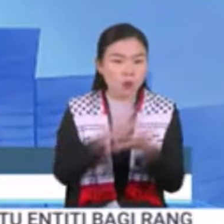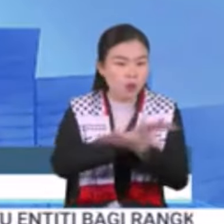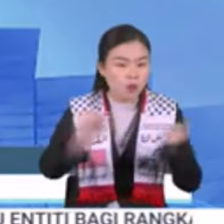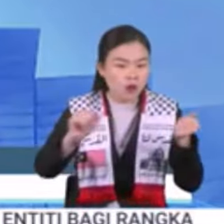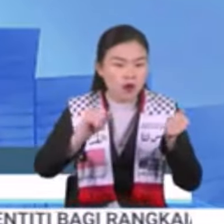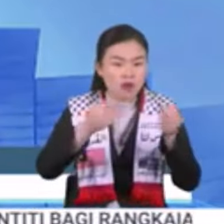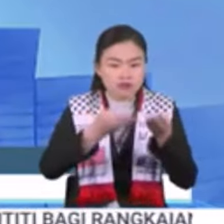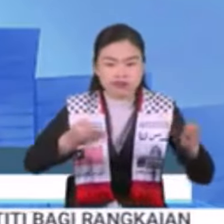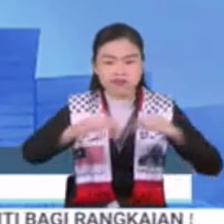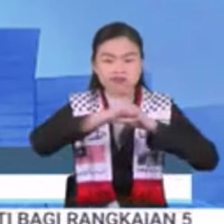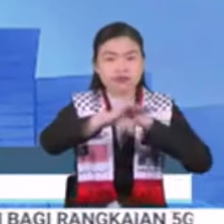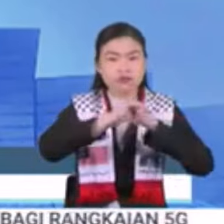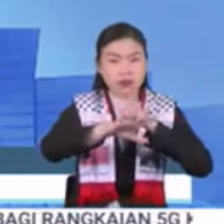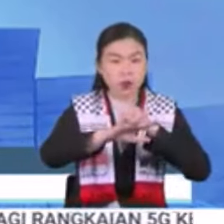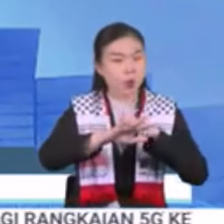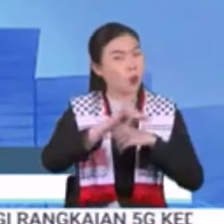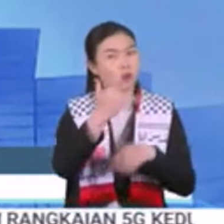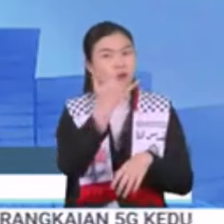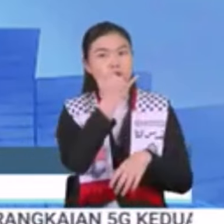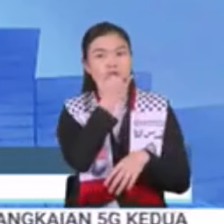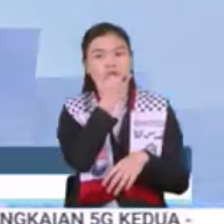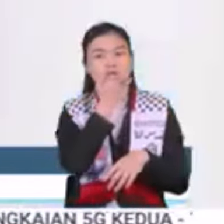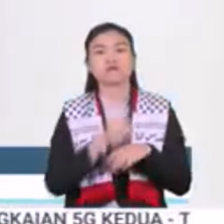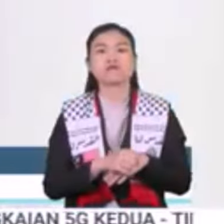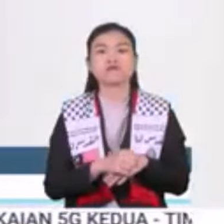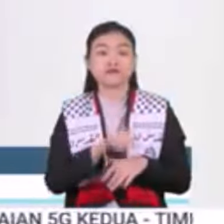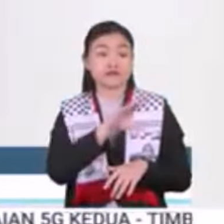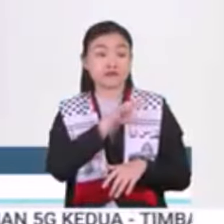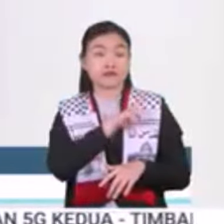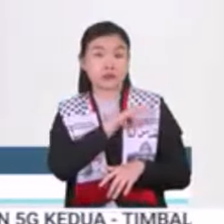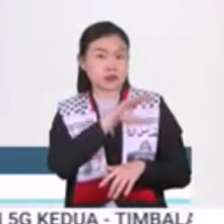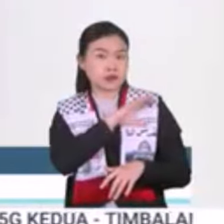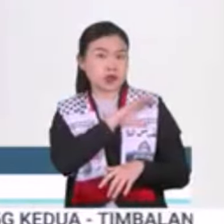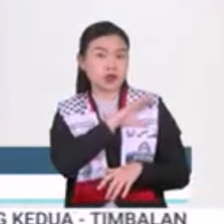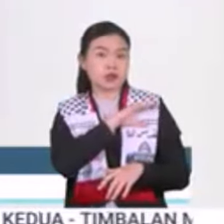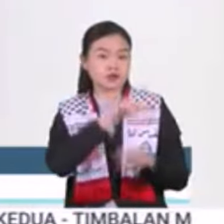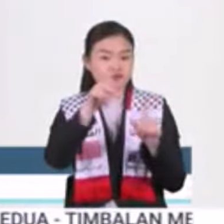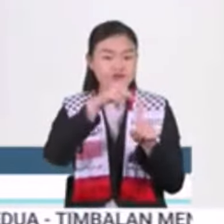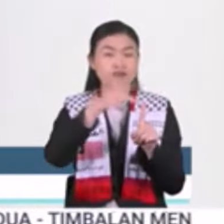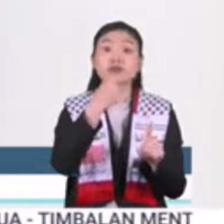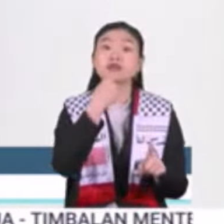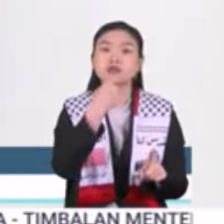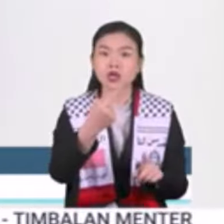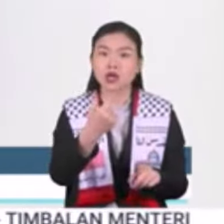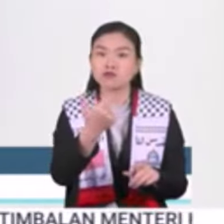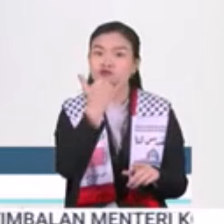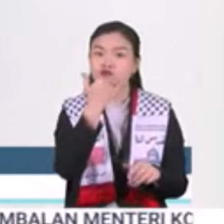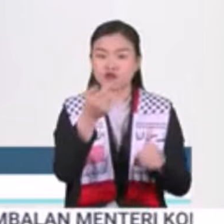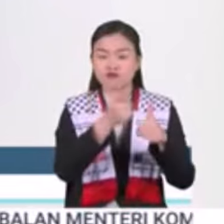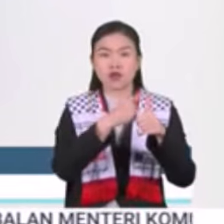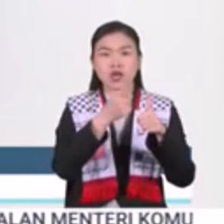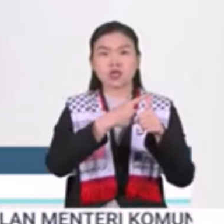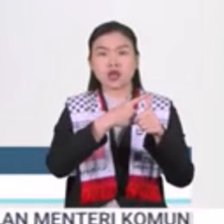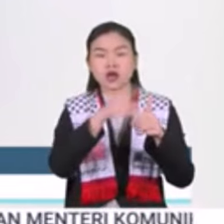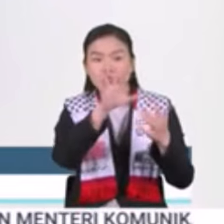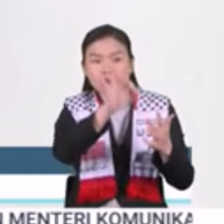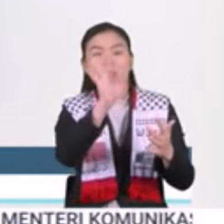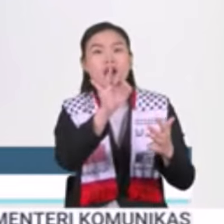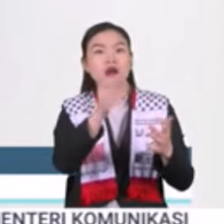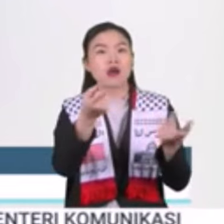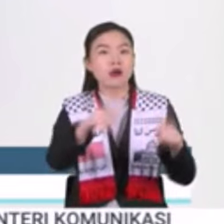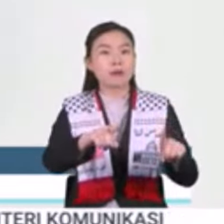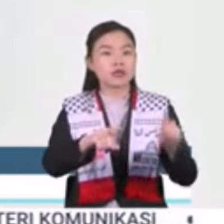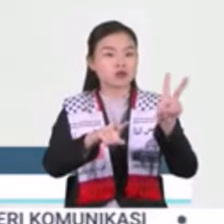edar risalah yang melanggar undang-undang. Ketua Polis Pulau Pinang, Dato' Hamzah Ahmad berkata, kesalahan pertama dikesan berlaku pada